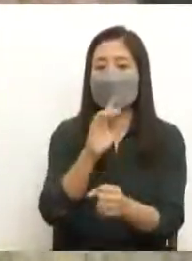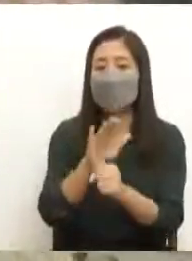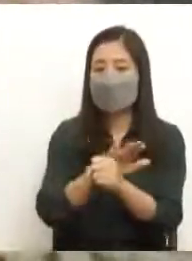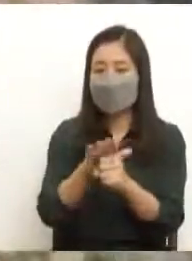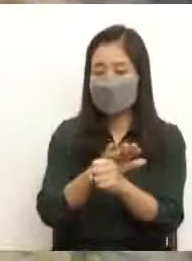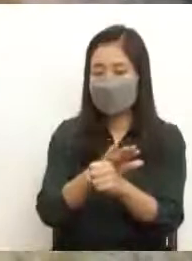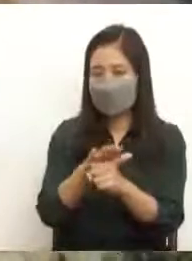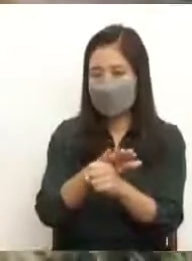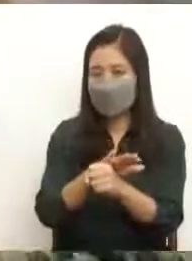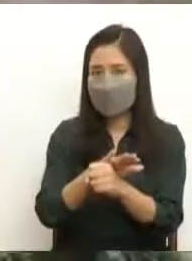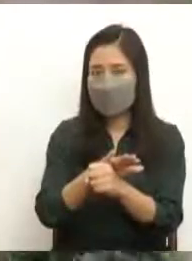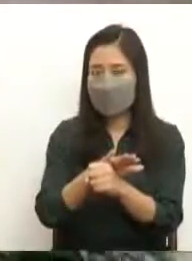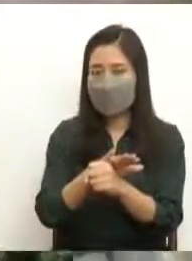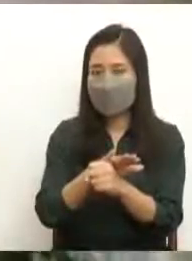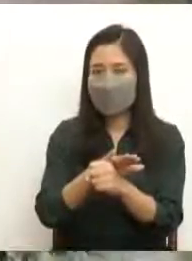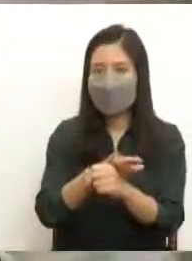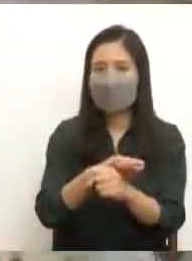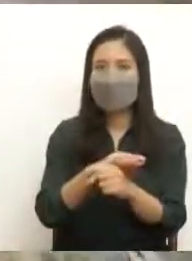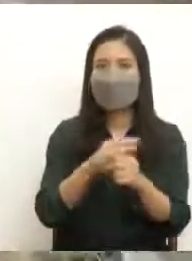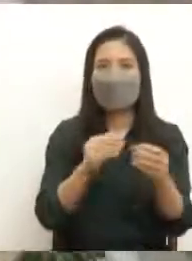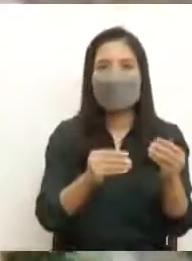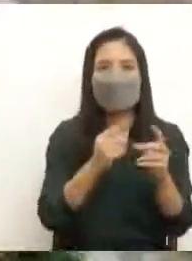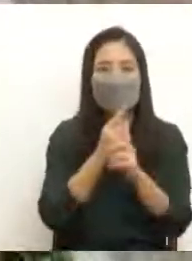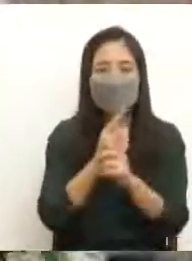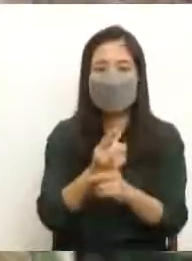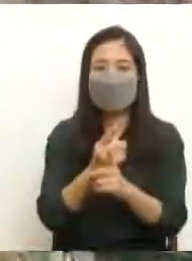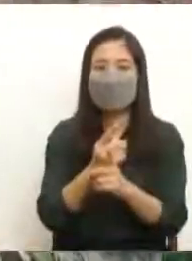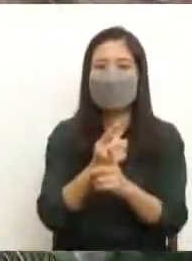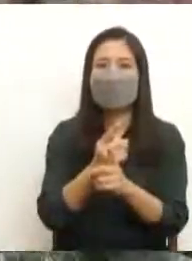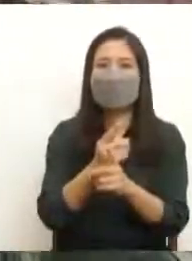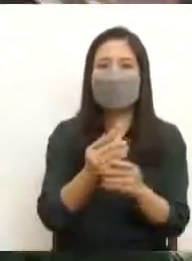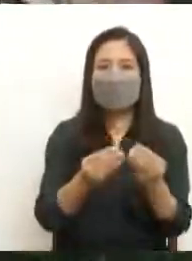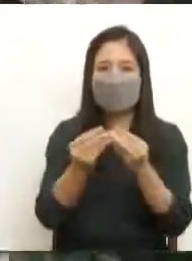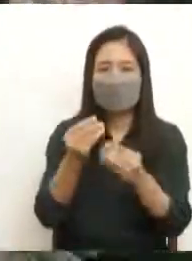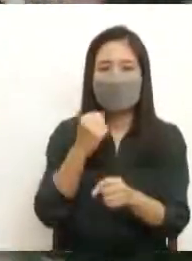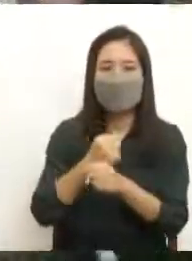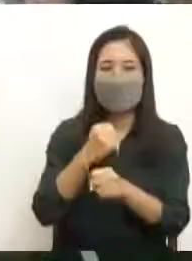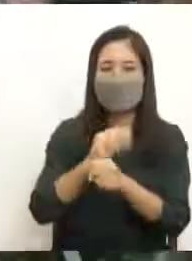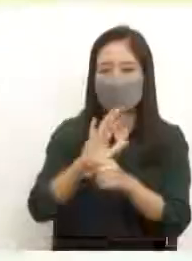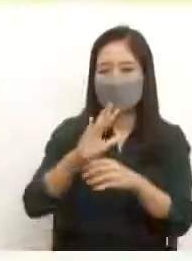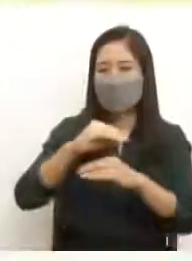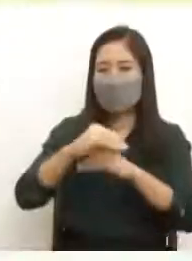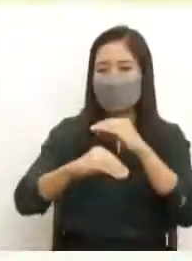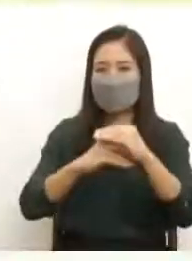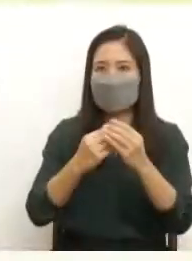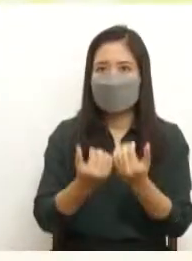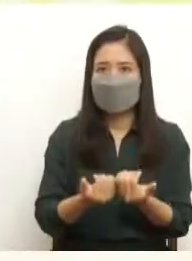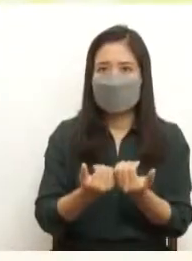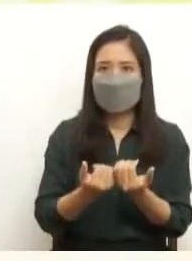ยโกกหนองนาเอกน้ำใจและความหวังปลูกฝังทางด้านความมี